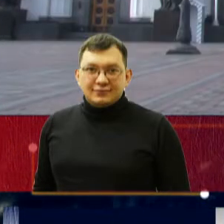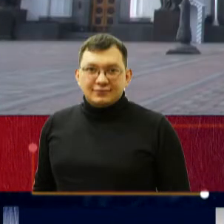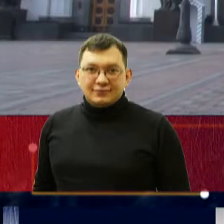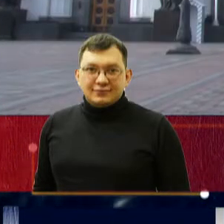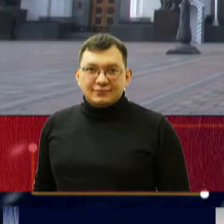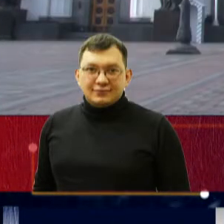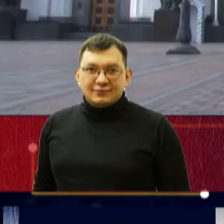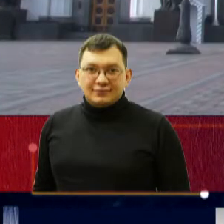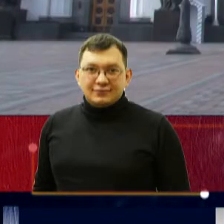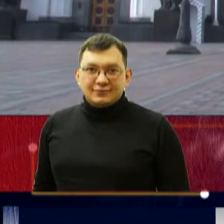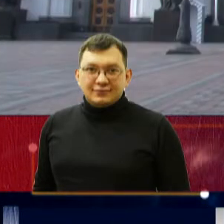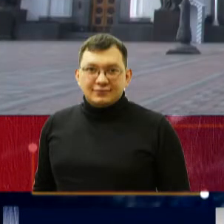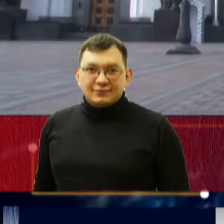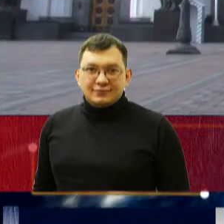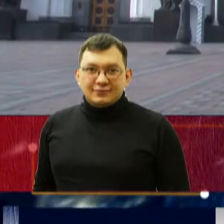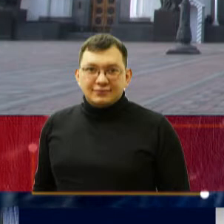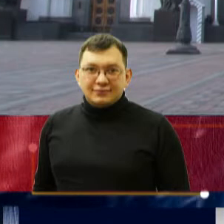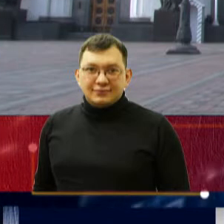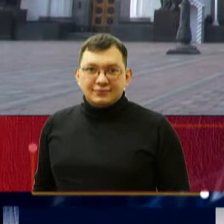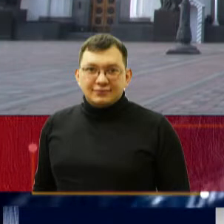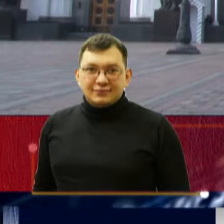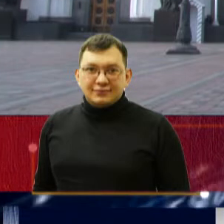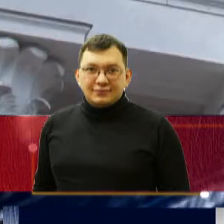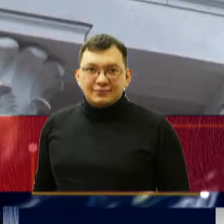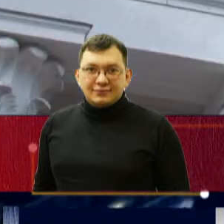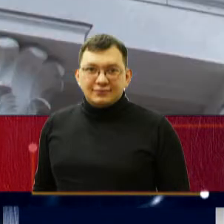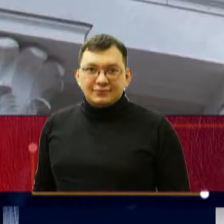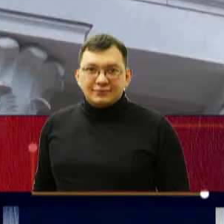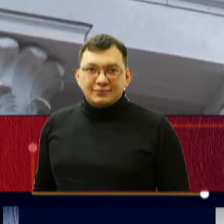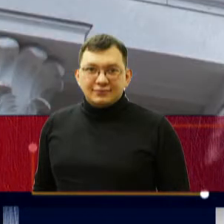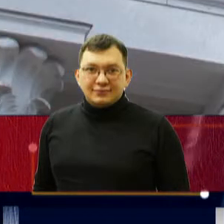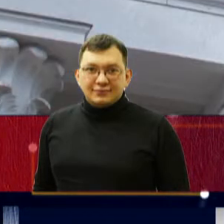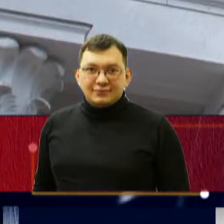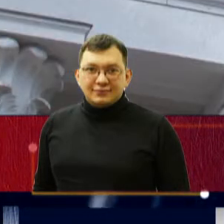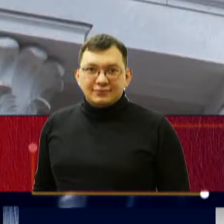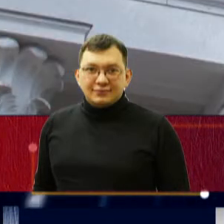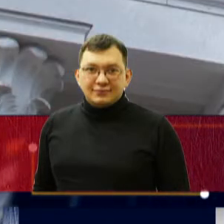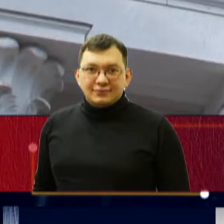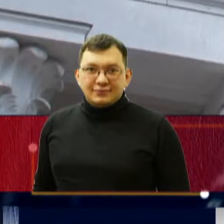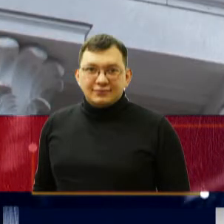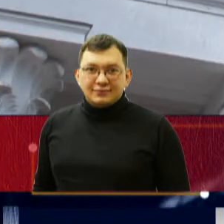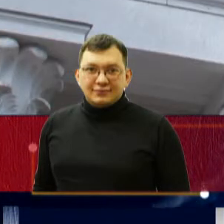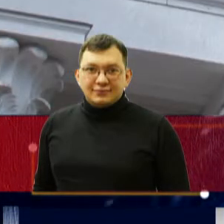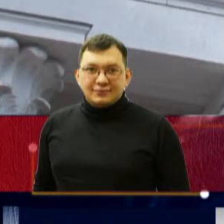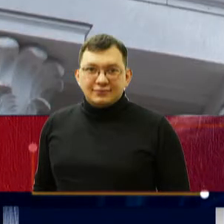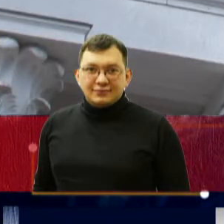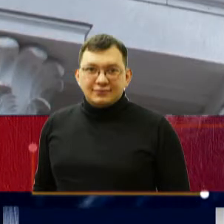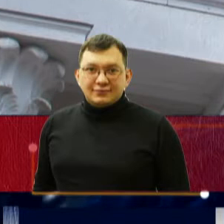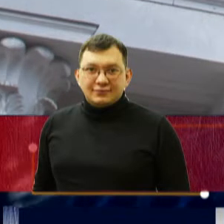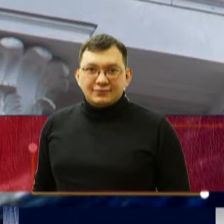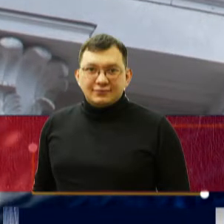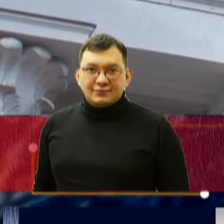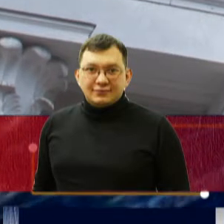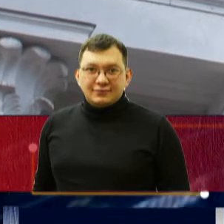вже час для розмов про те, що ми не такі, як всі, що ми такі класні, він пройшов. Люди чекають на